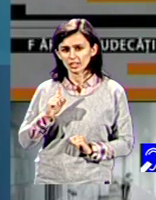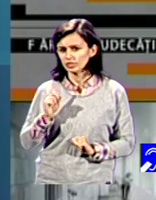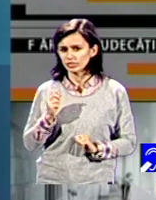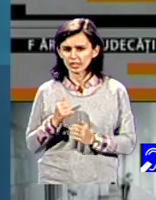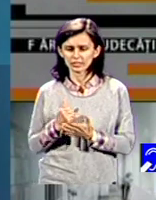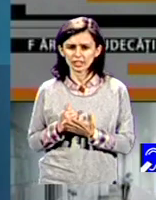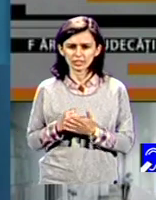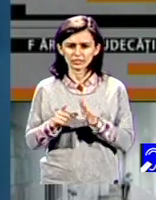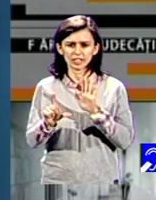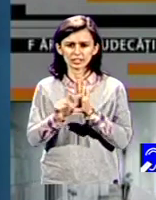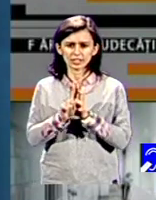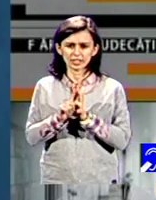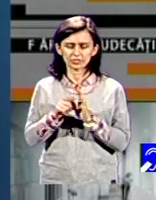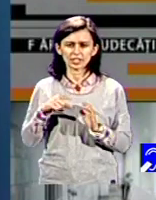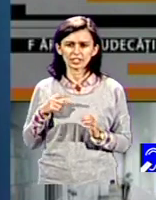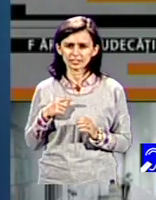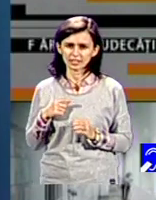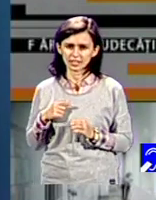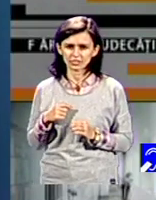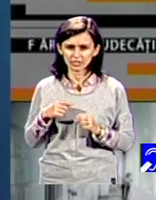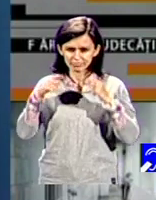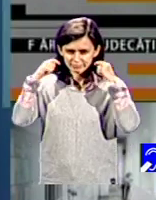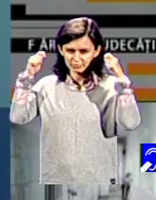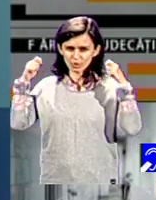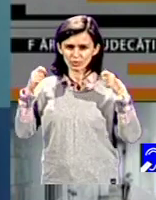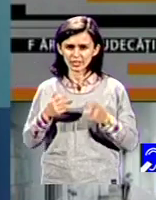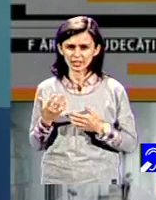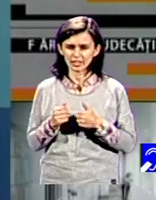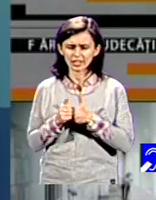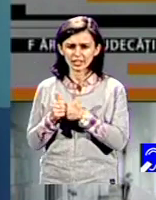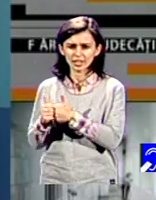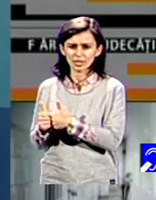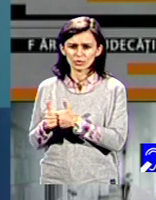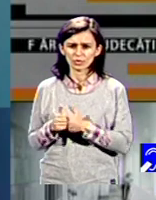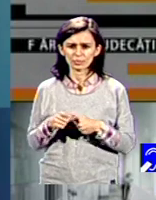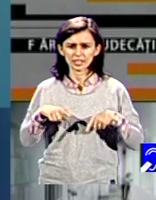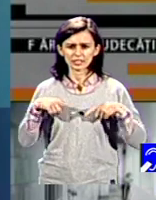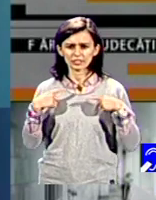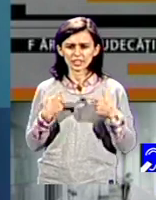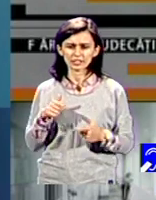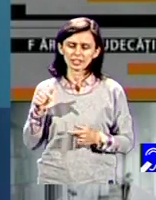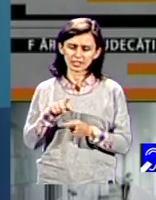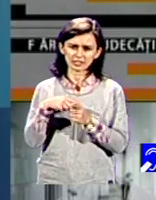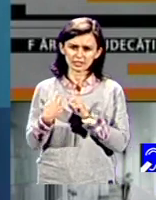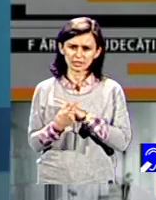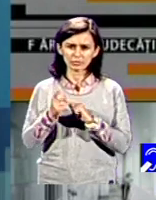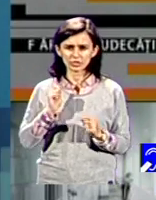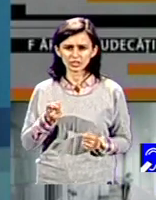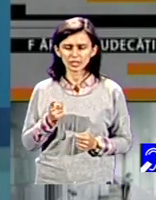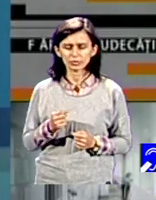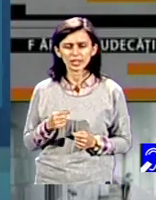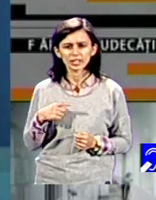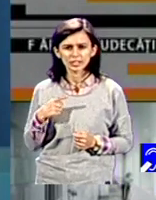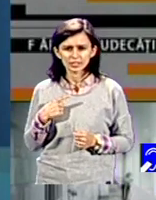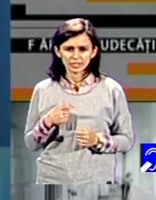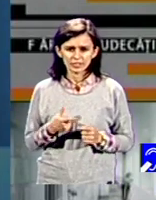este în zadar nu stau aici care urmează viata i se schimba Iar trebuie să țină cont de modificările care au loc